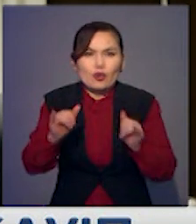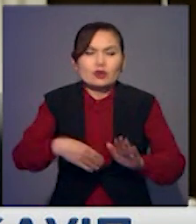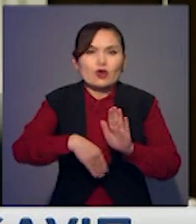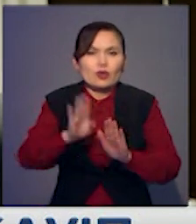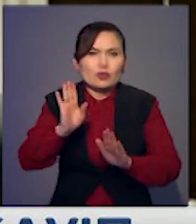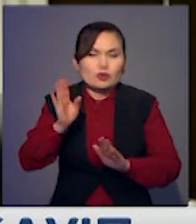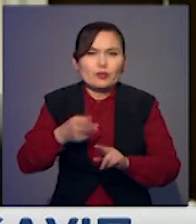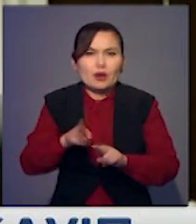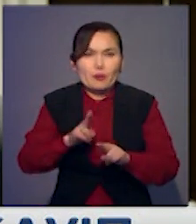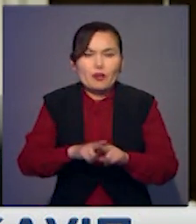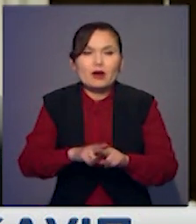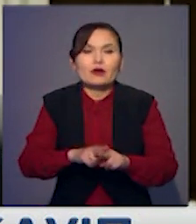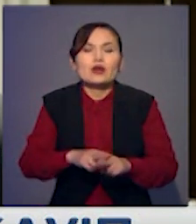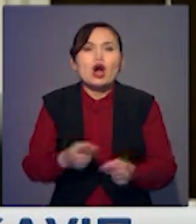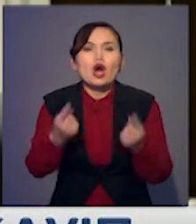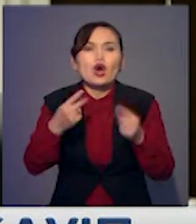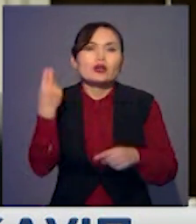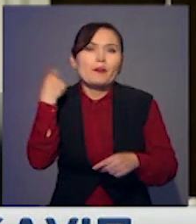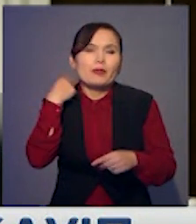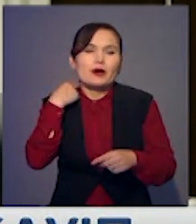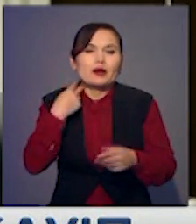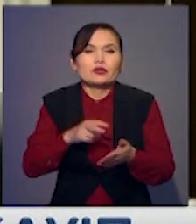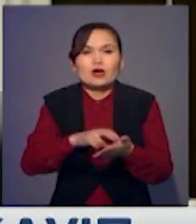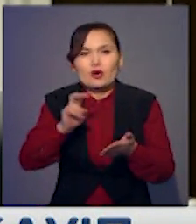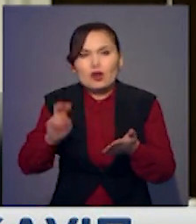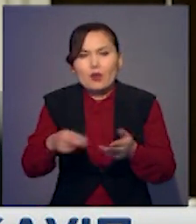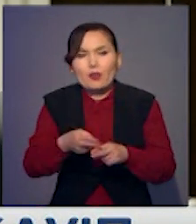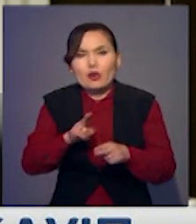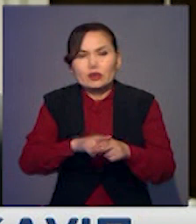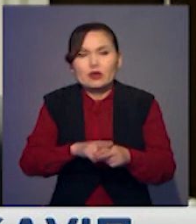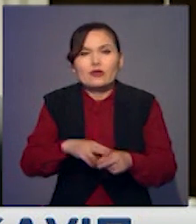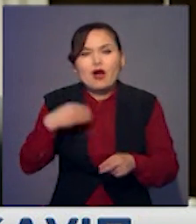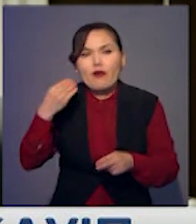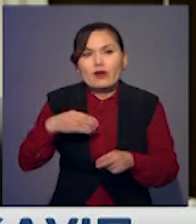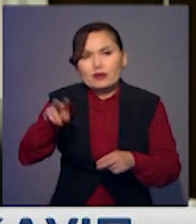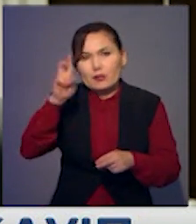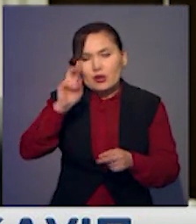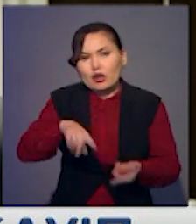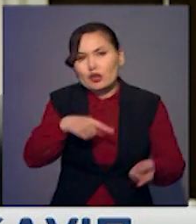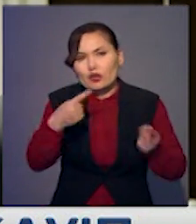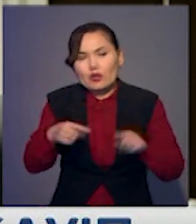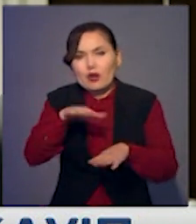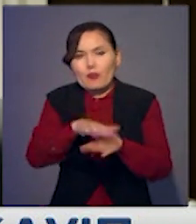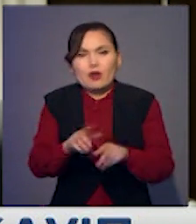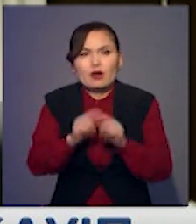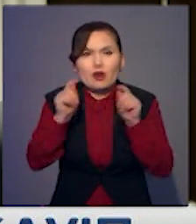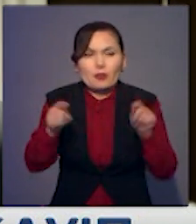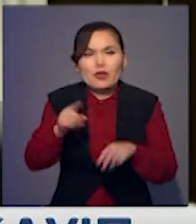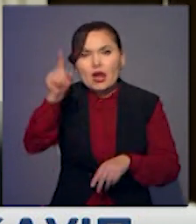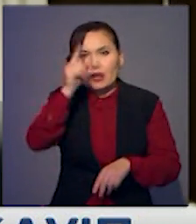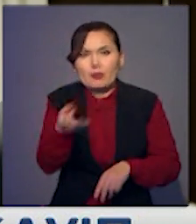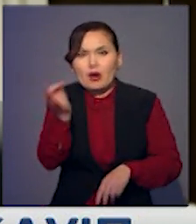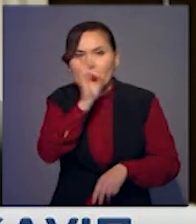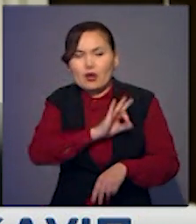мүмкін. Британия шыққаннан кейін Франкфуртке көптеген қаржылық қызметті өзіне алуға тура келеді. Бұл Германияға тек пайда келеді.